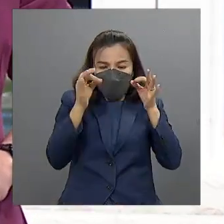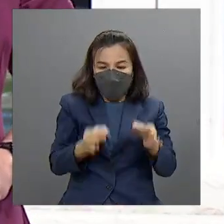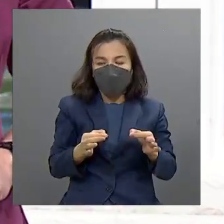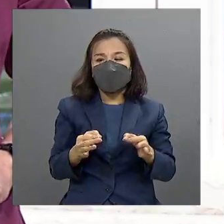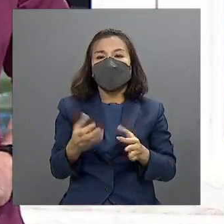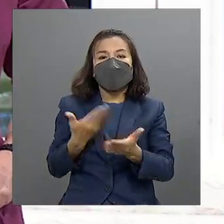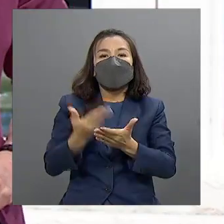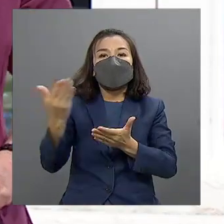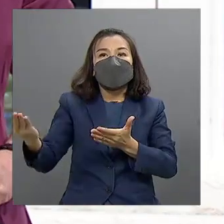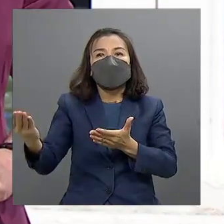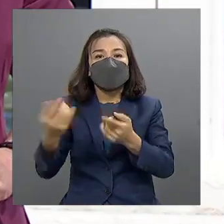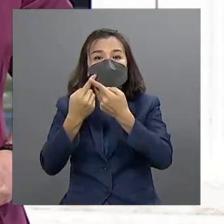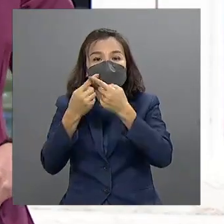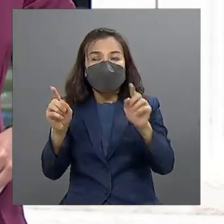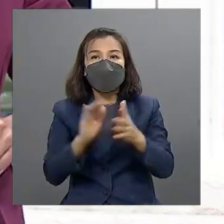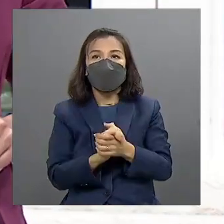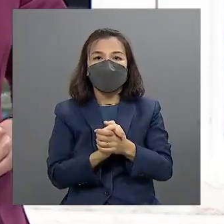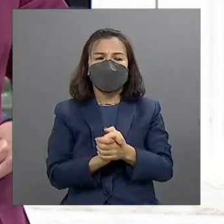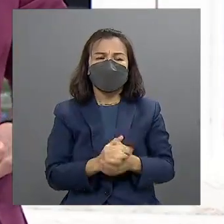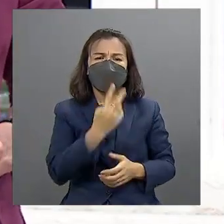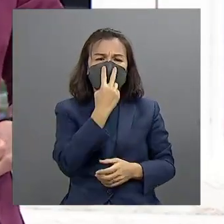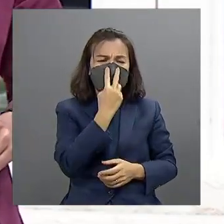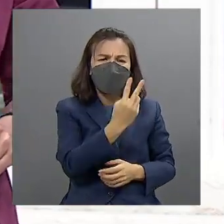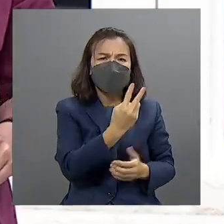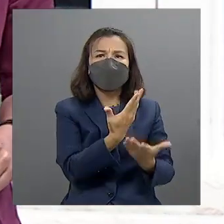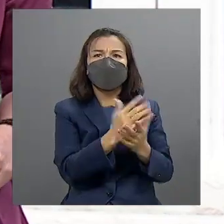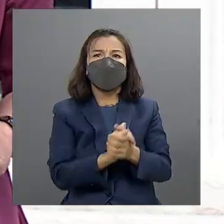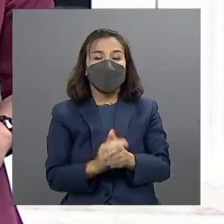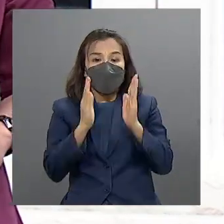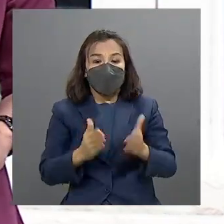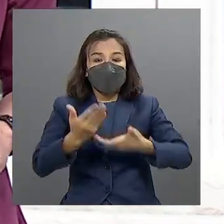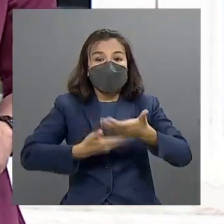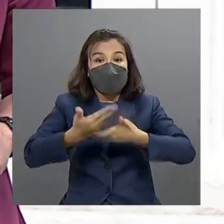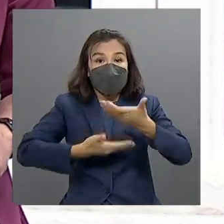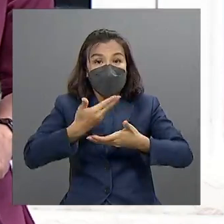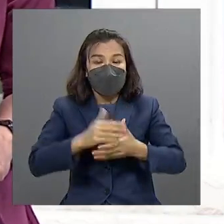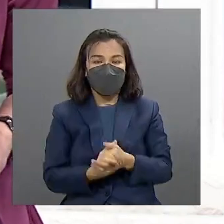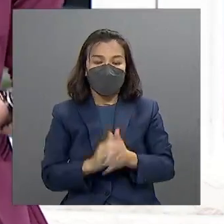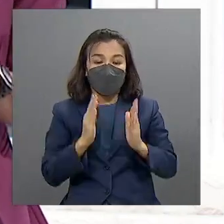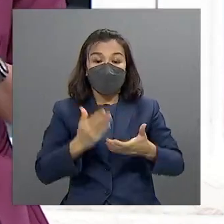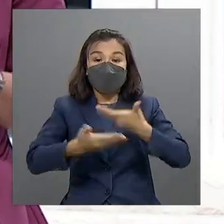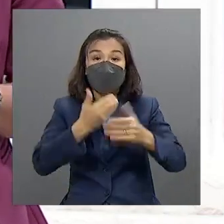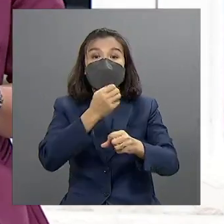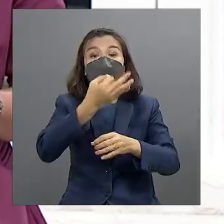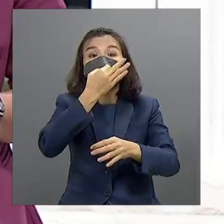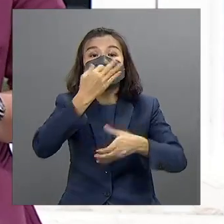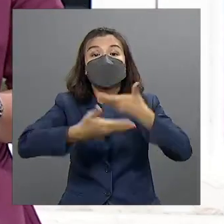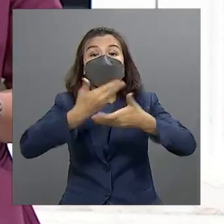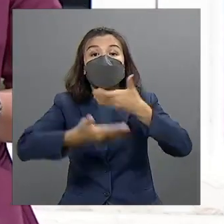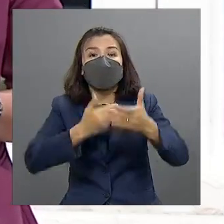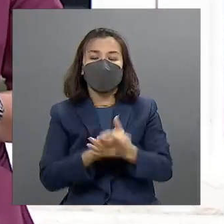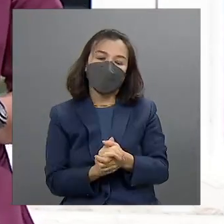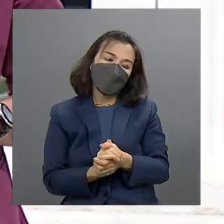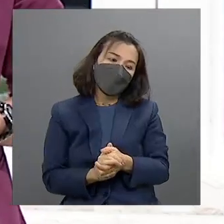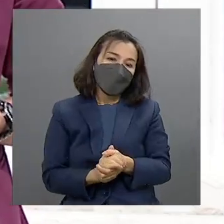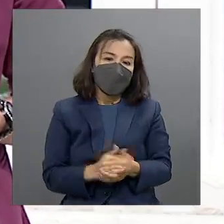เขาคือไม่ค่อยสวยคืเขาเป็นแ้ค้าใช่ไครัพอ statement ไมคอยสวยเนี่ยก็เลยทำให้ผู้ที่ก่อเหต